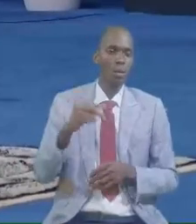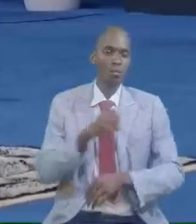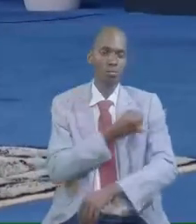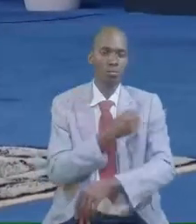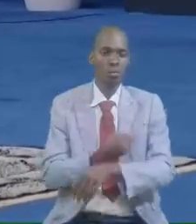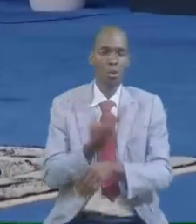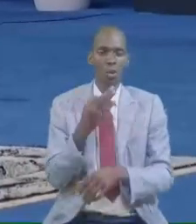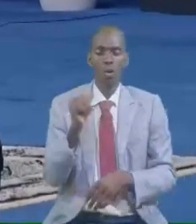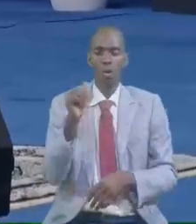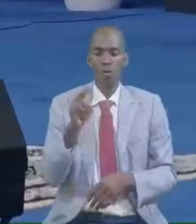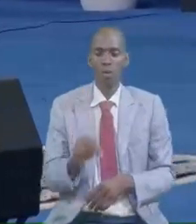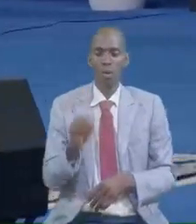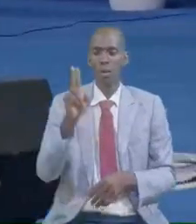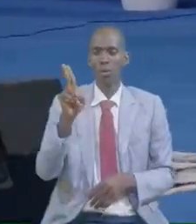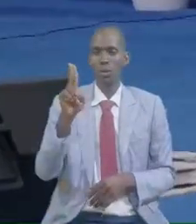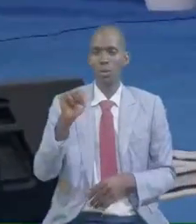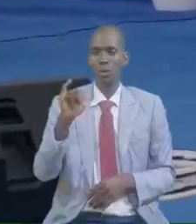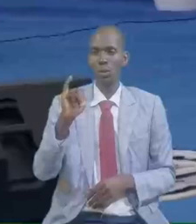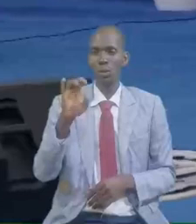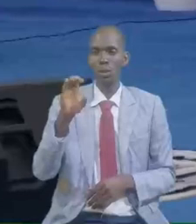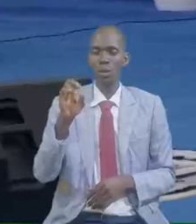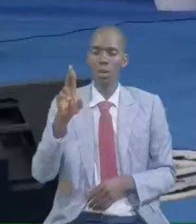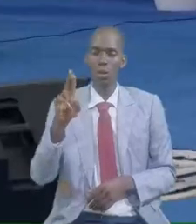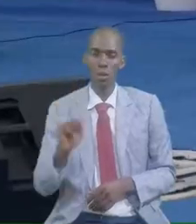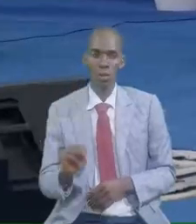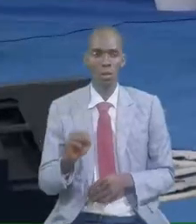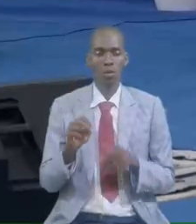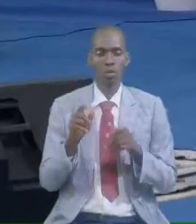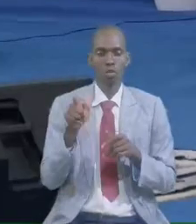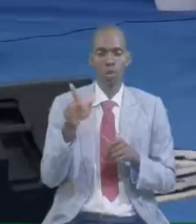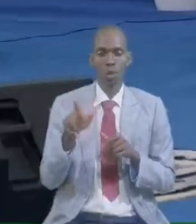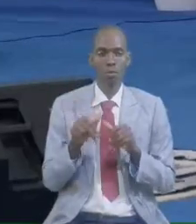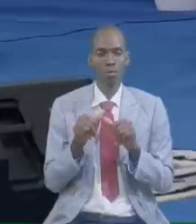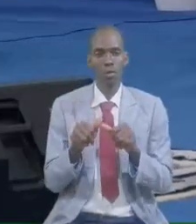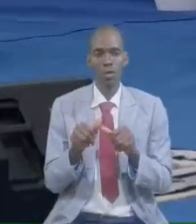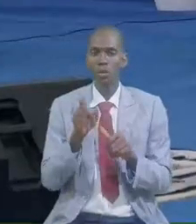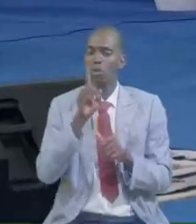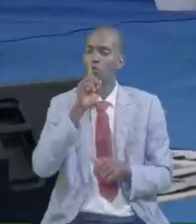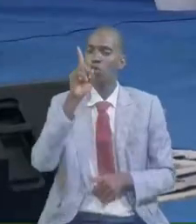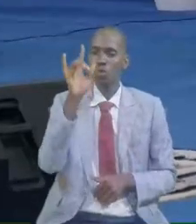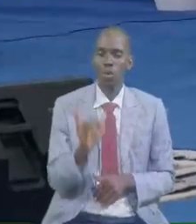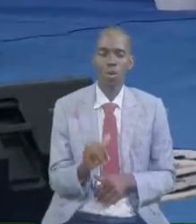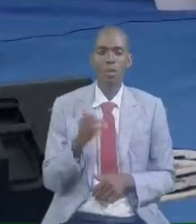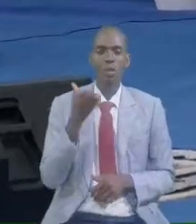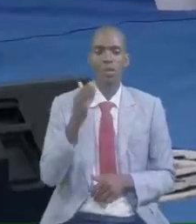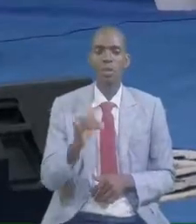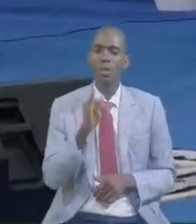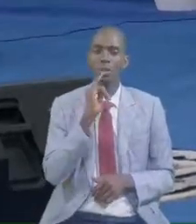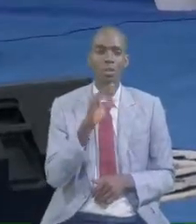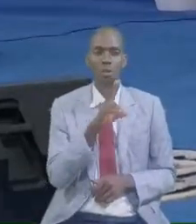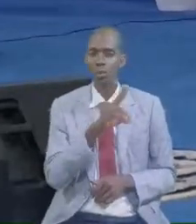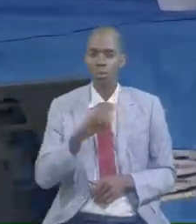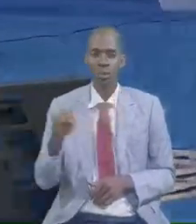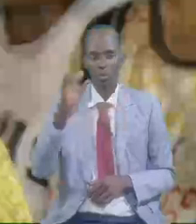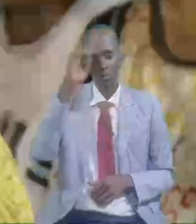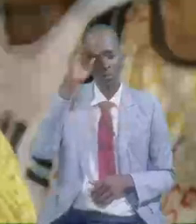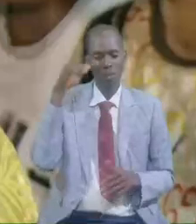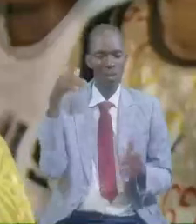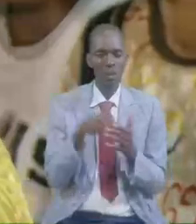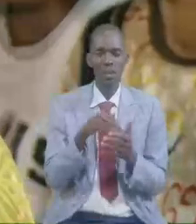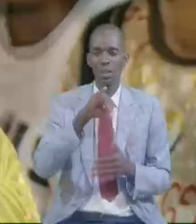buffle. Verset 23, il dit, l'enchantement ne peut rien contre